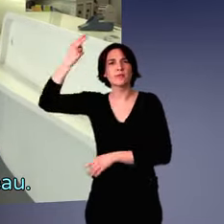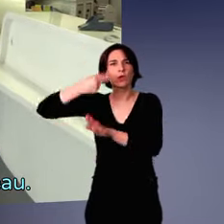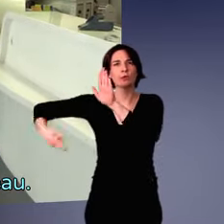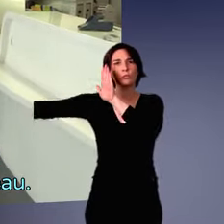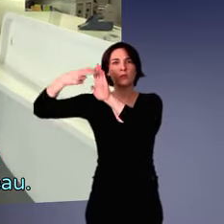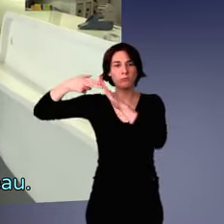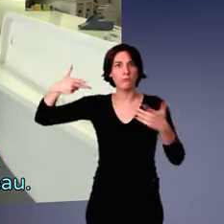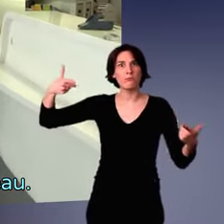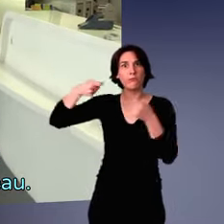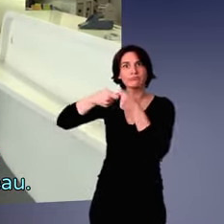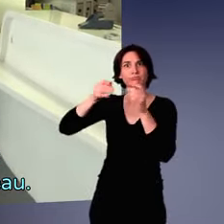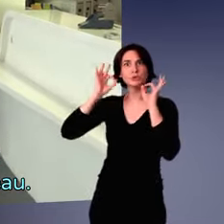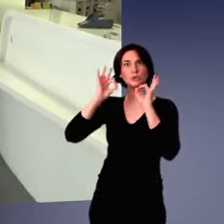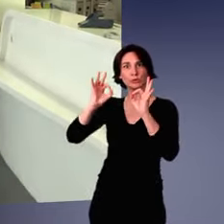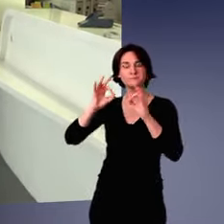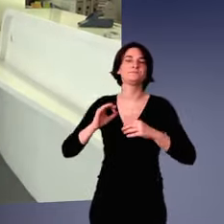apparition sur le